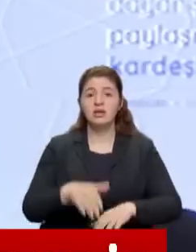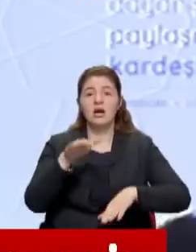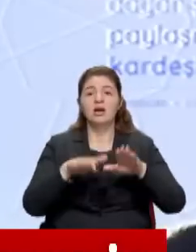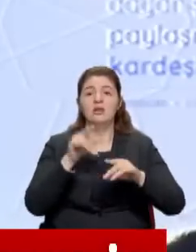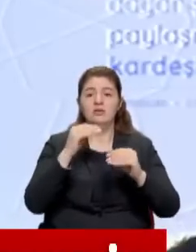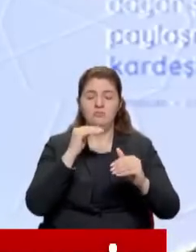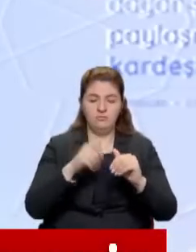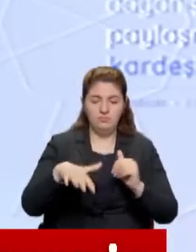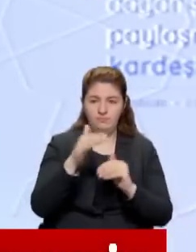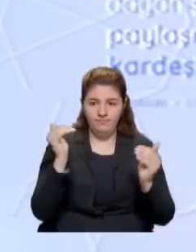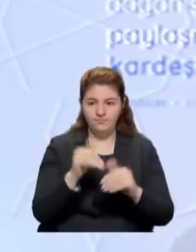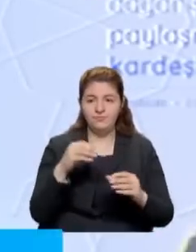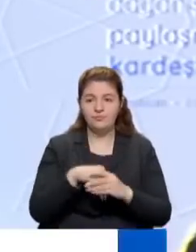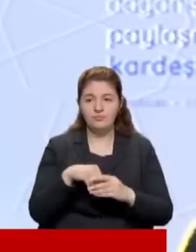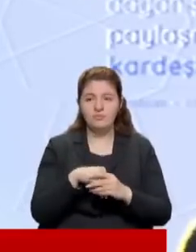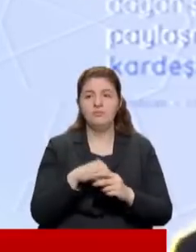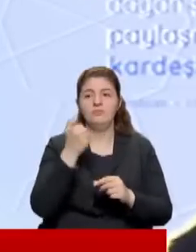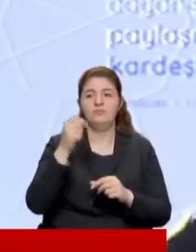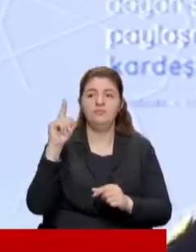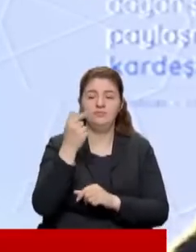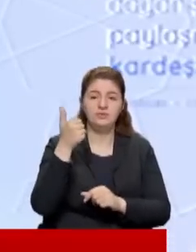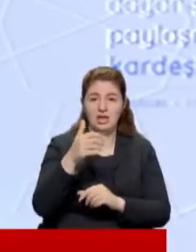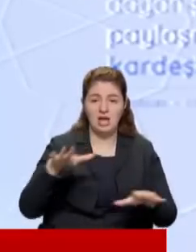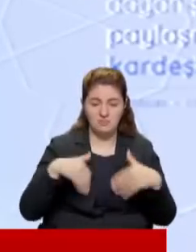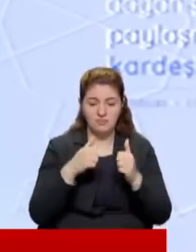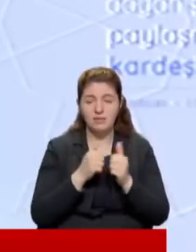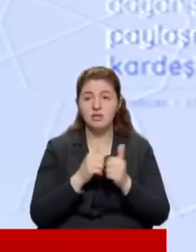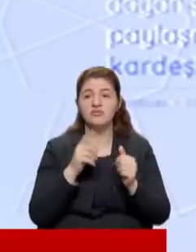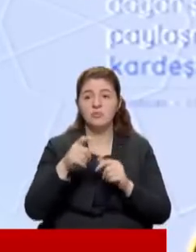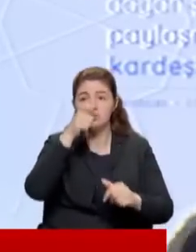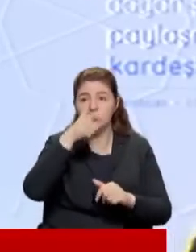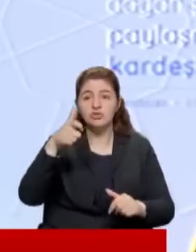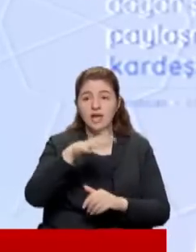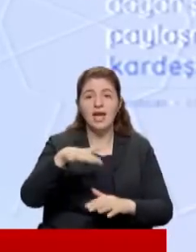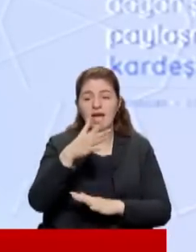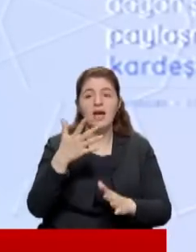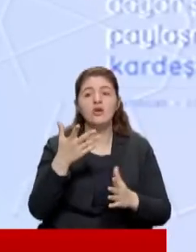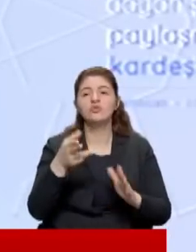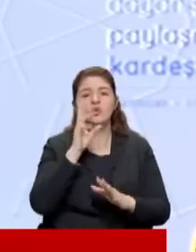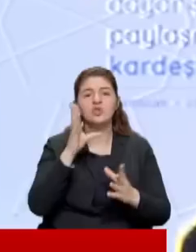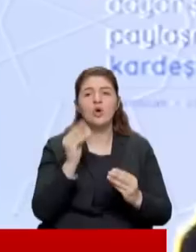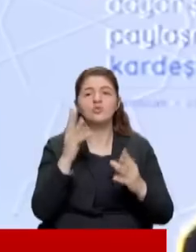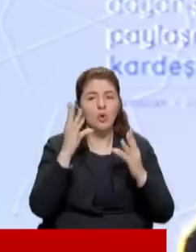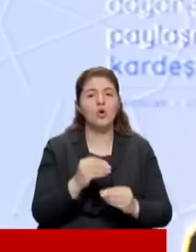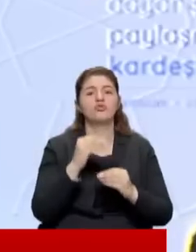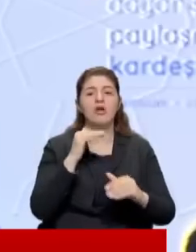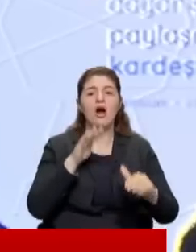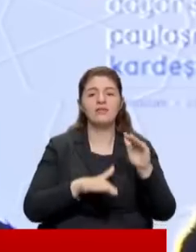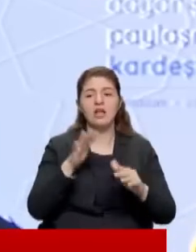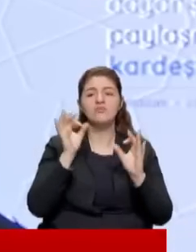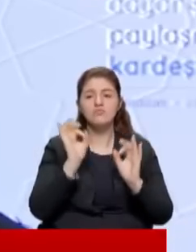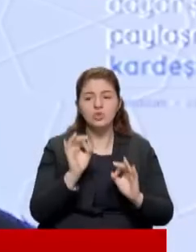Adaletin bu topraklara gelmesi için 6 lider bir aradayız ve bu ülkeye bedeli ne olursa olsun